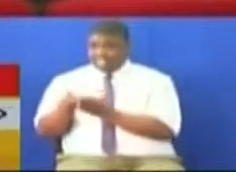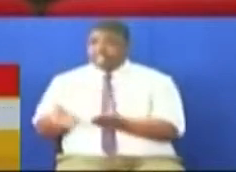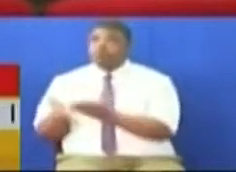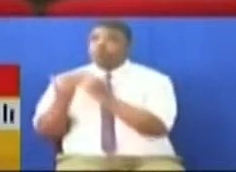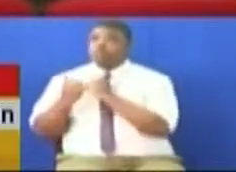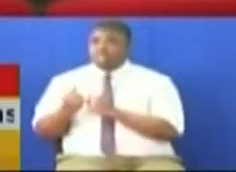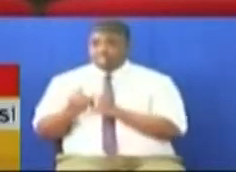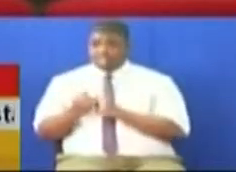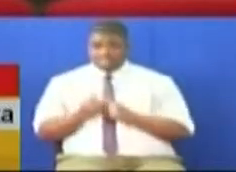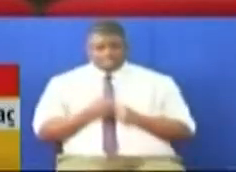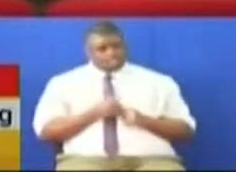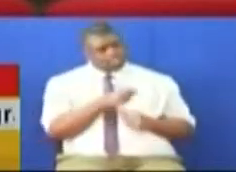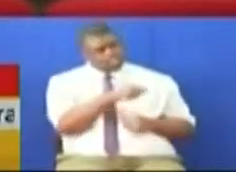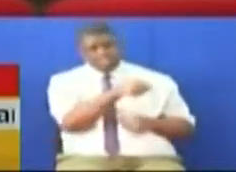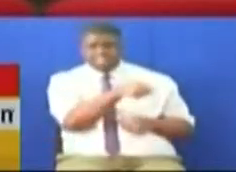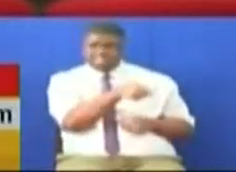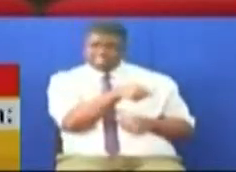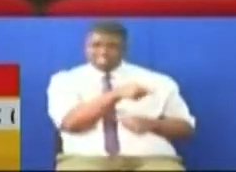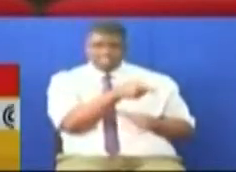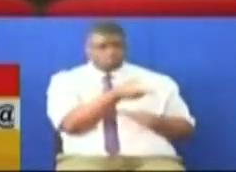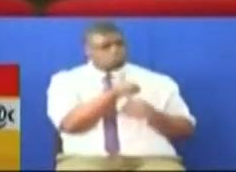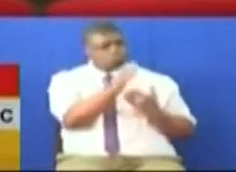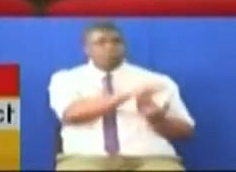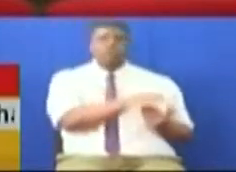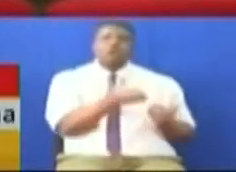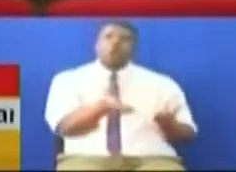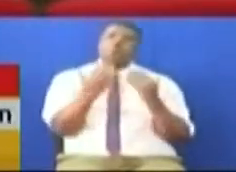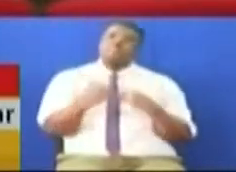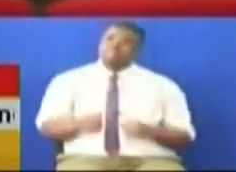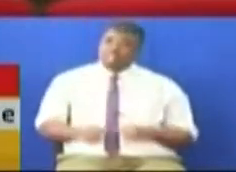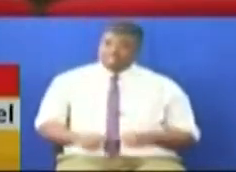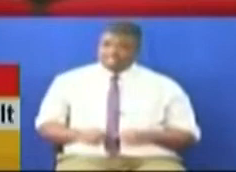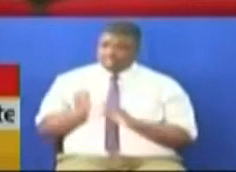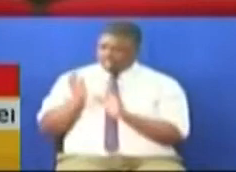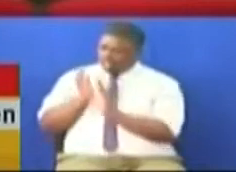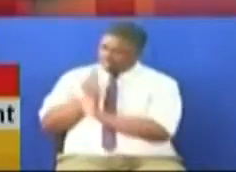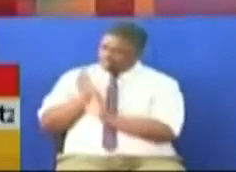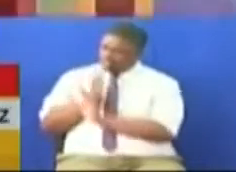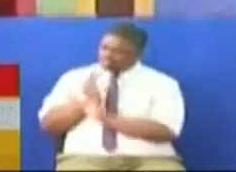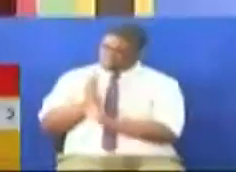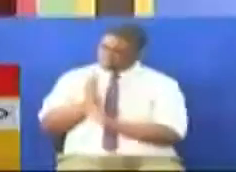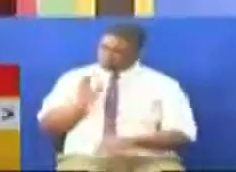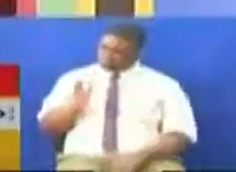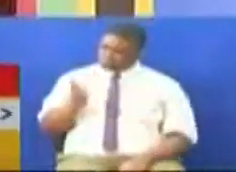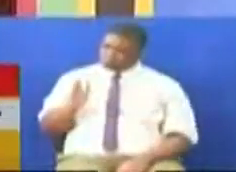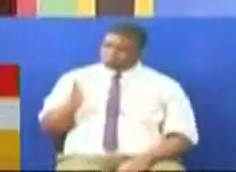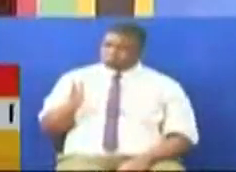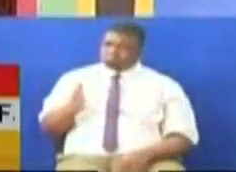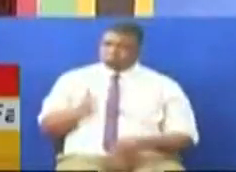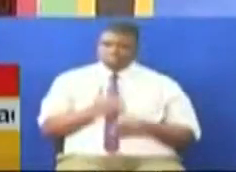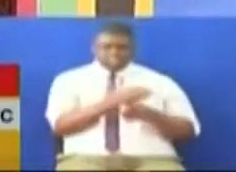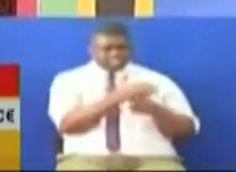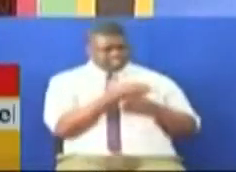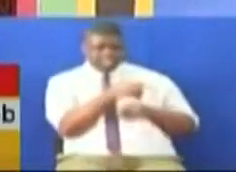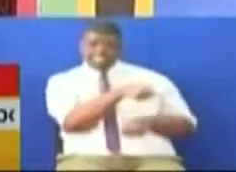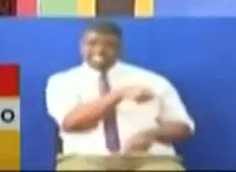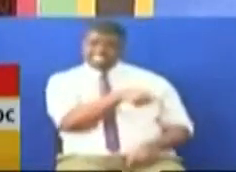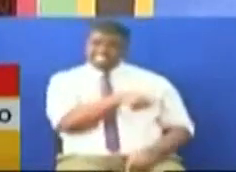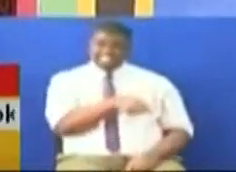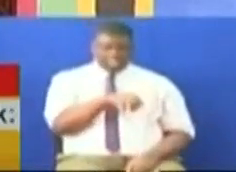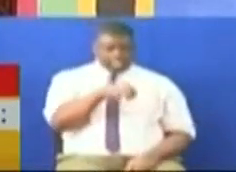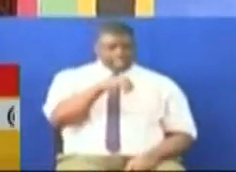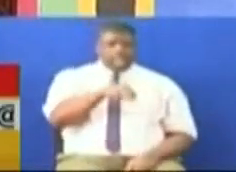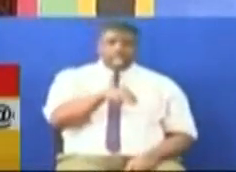inawezekana shirika hili linaweza likafa. Kwa hiyo, Mheshimiwa Speaker, hali sio nzuri sana kwenye shirika hili la MSD.